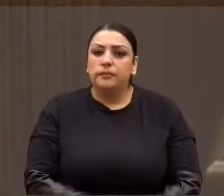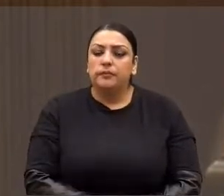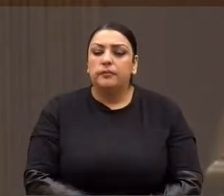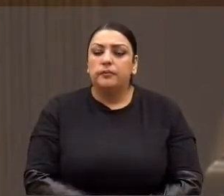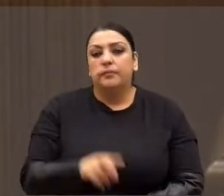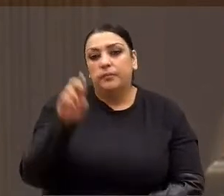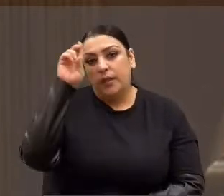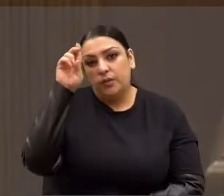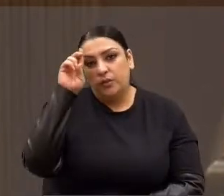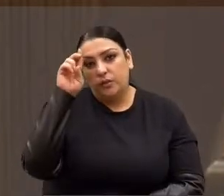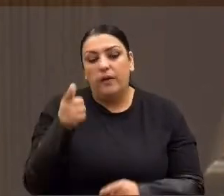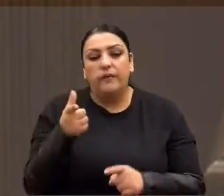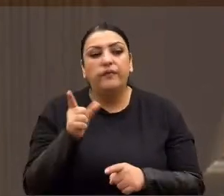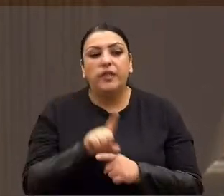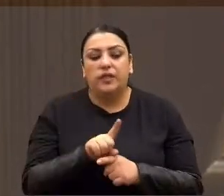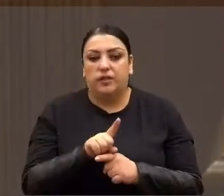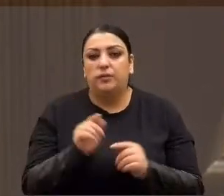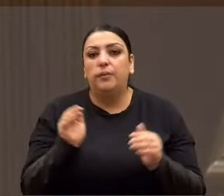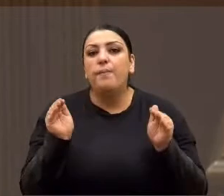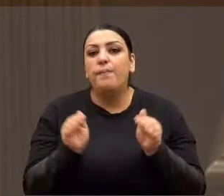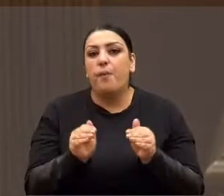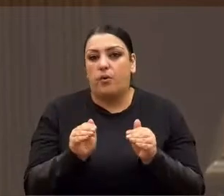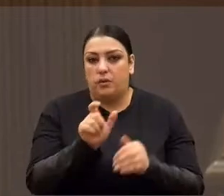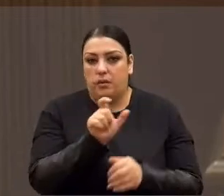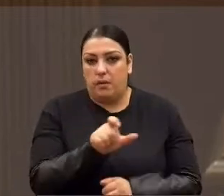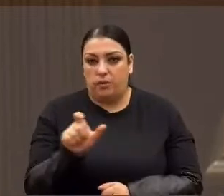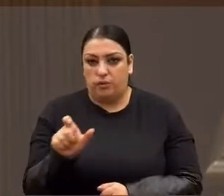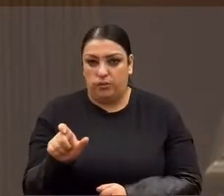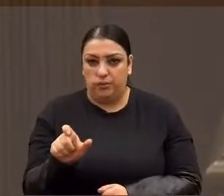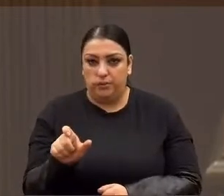իշխանական փոքրամասնությունը։